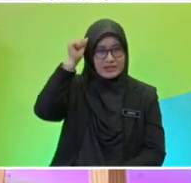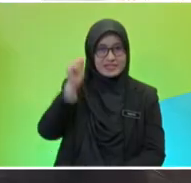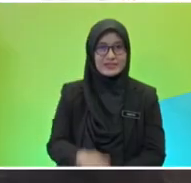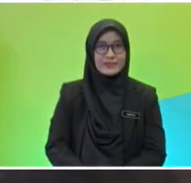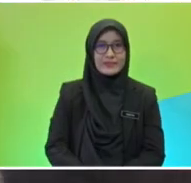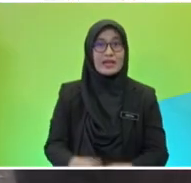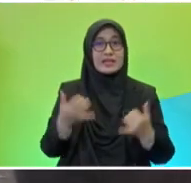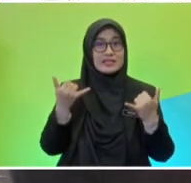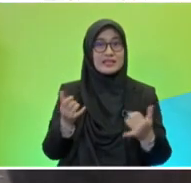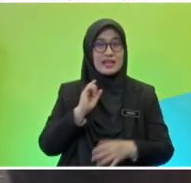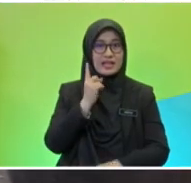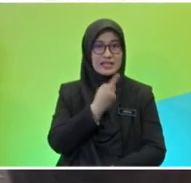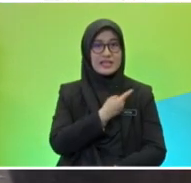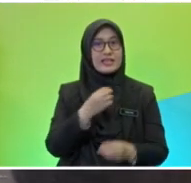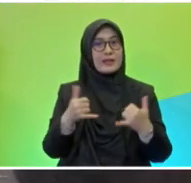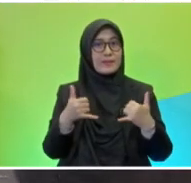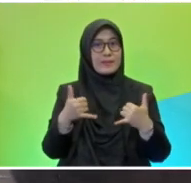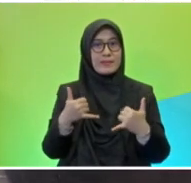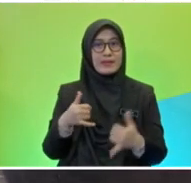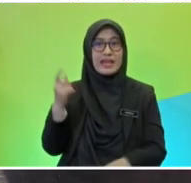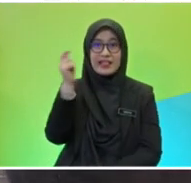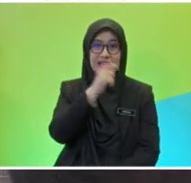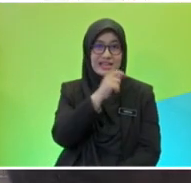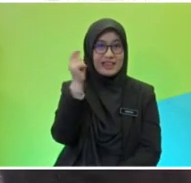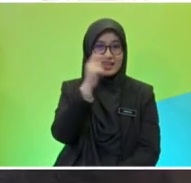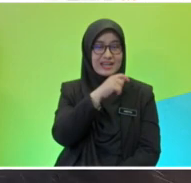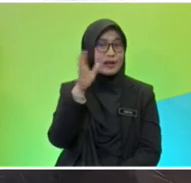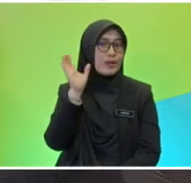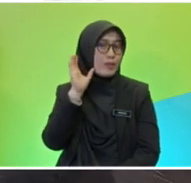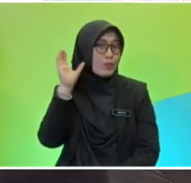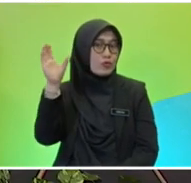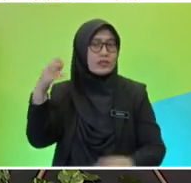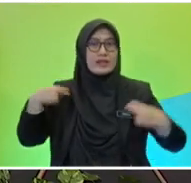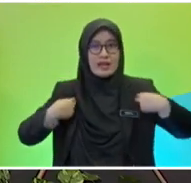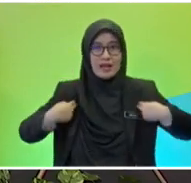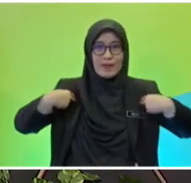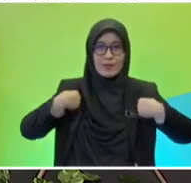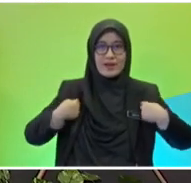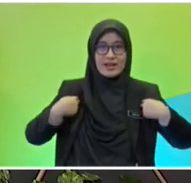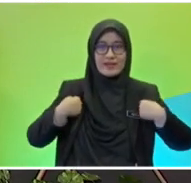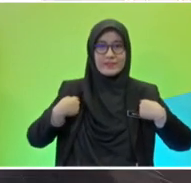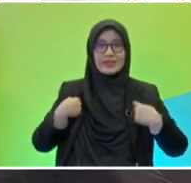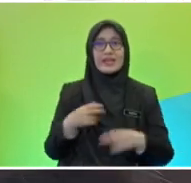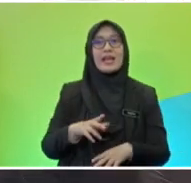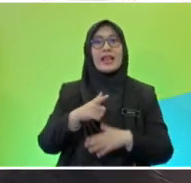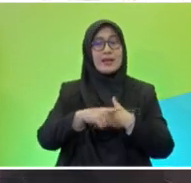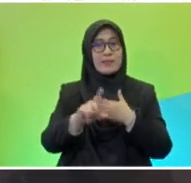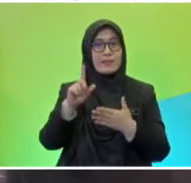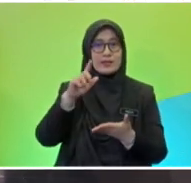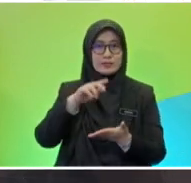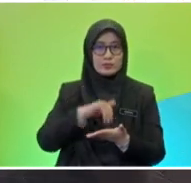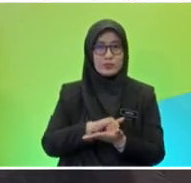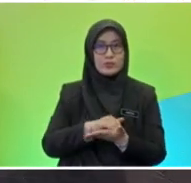Kita nak main teka-teka. Wah, teka apa? Teka bunyi haiwan, lepas tu kita main puzzle. Nak? Nak, cikgu, jom. Nak kan mencabar